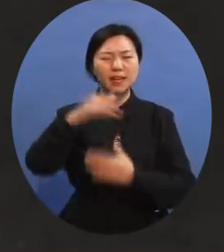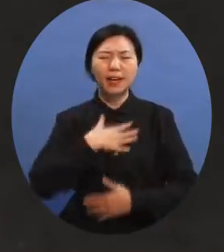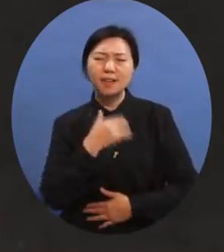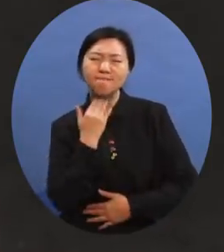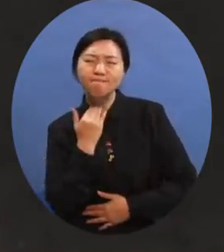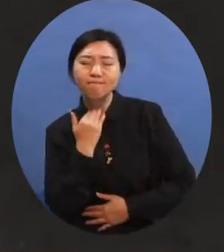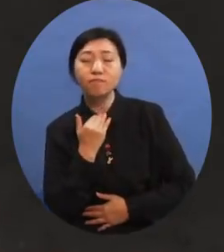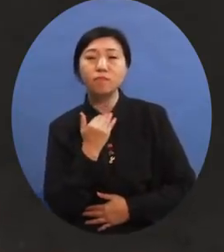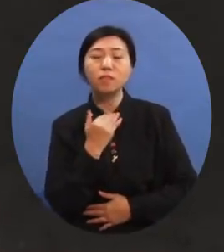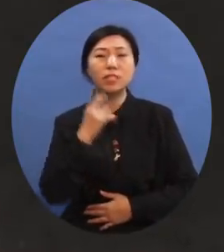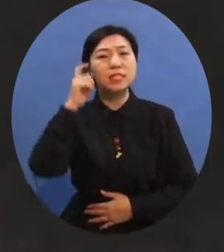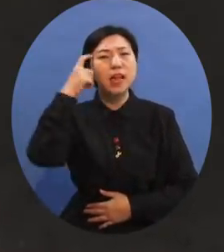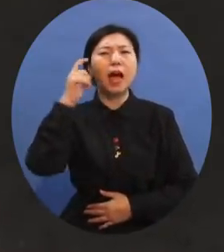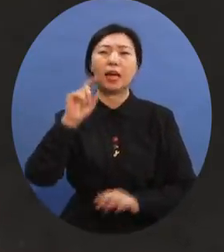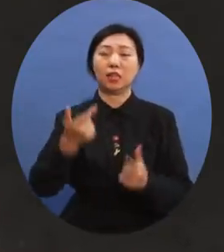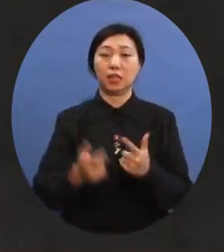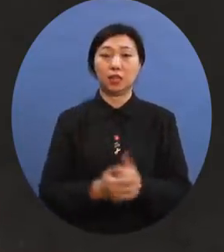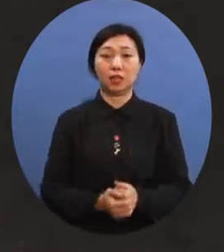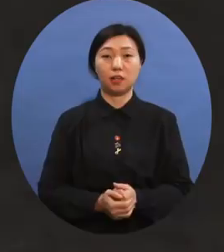개념이 아니라는 거예요.